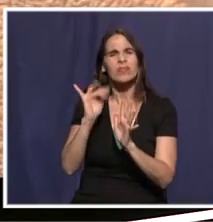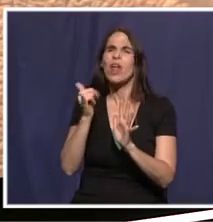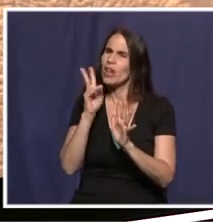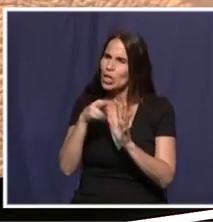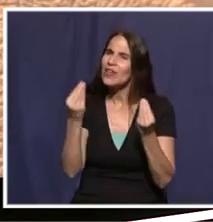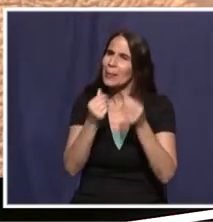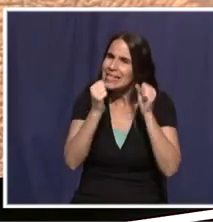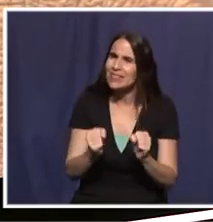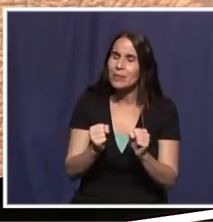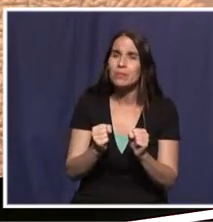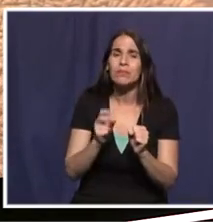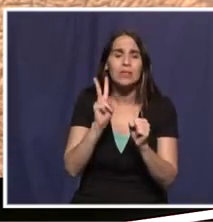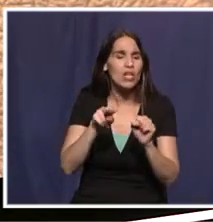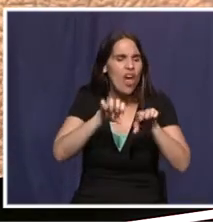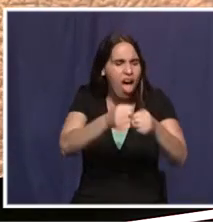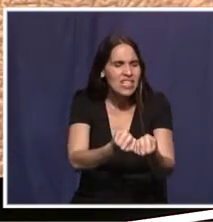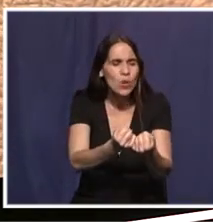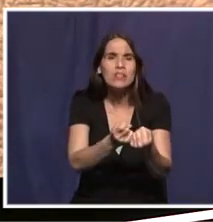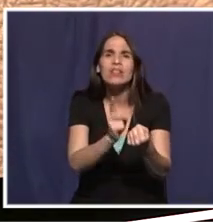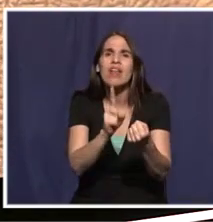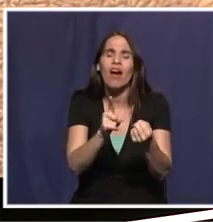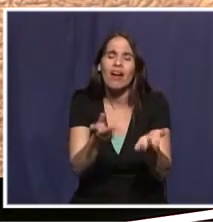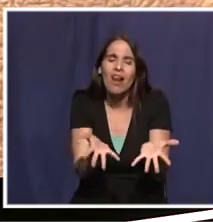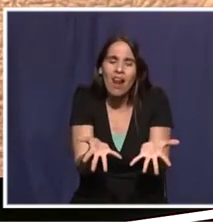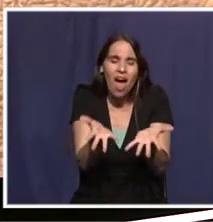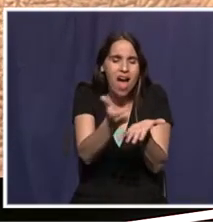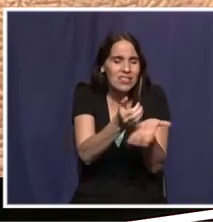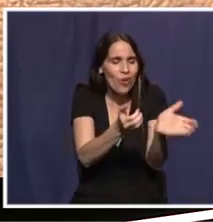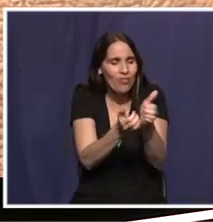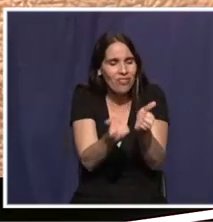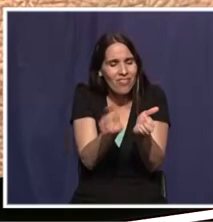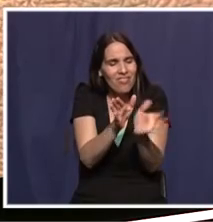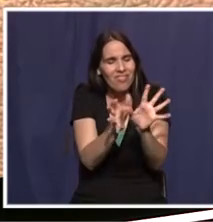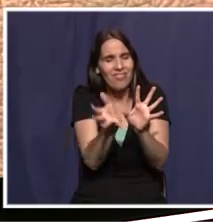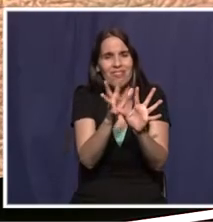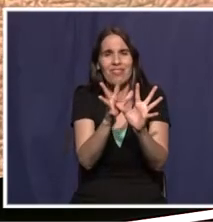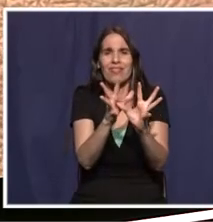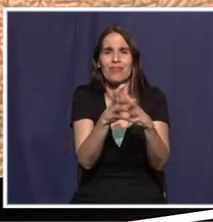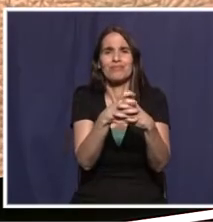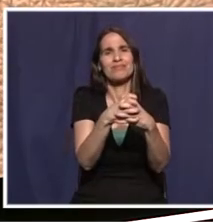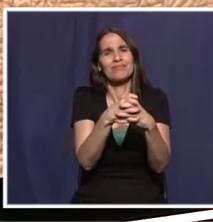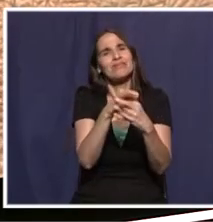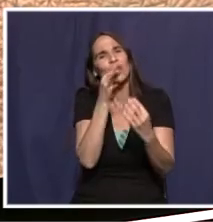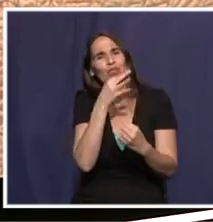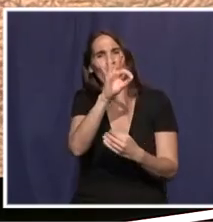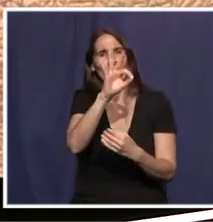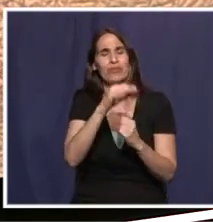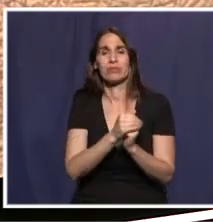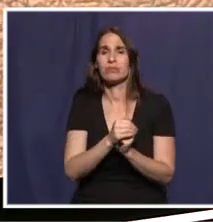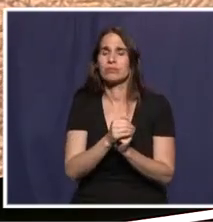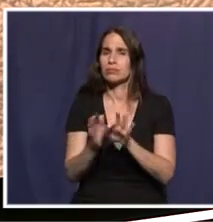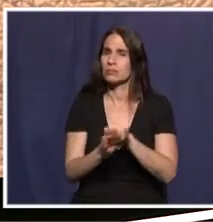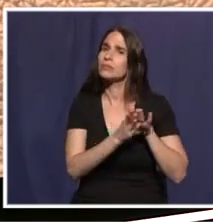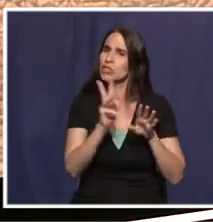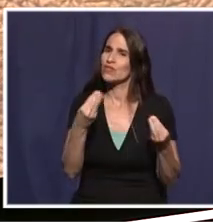הריסות שפשוט צריך לאסוף ולהדביק מחדש, חזק וטוב יותר. יש לגמרי דברים שצפו עכשיו שמחייבים